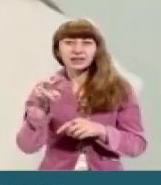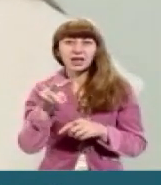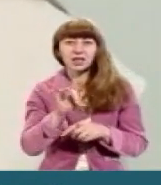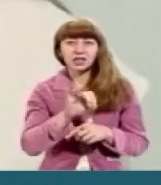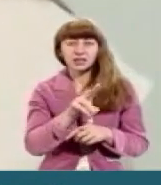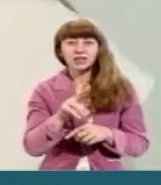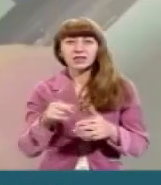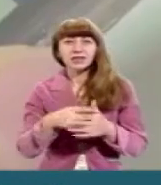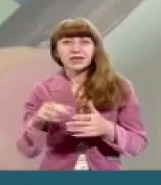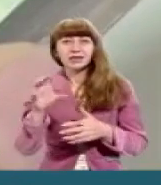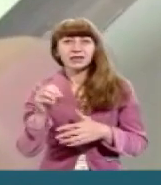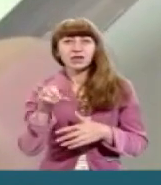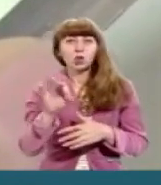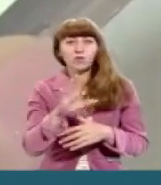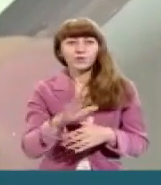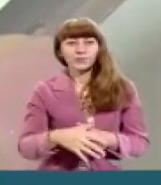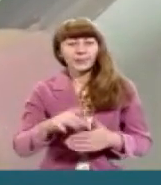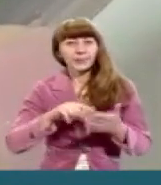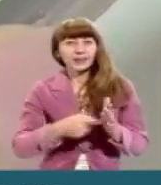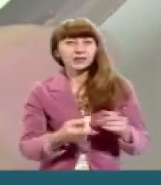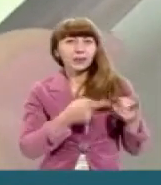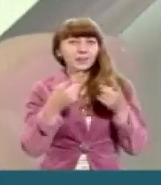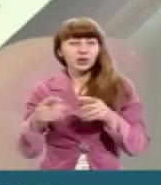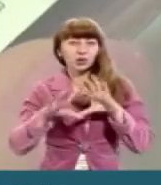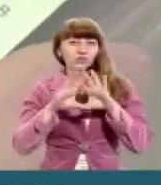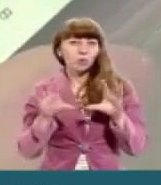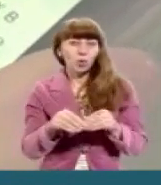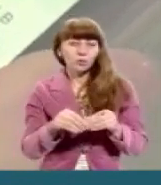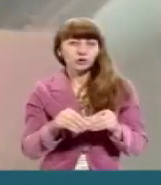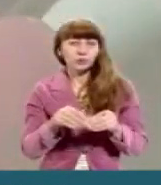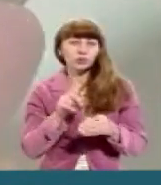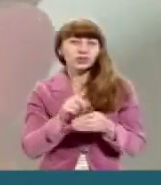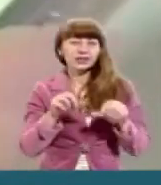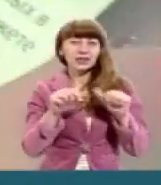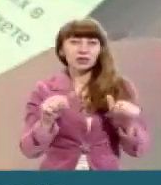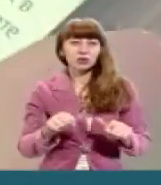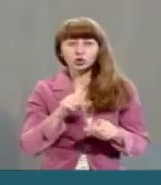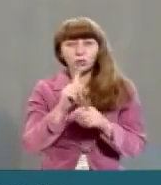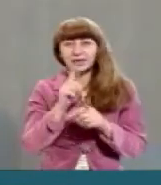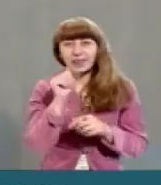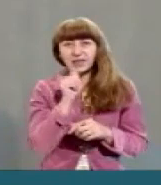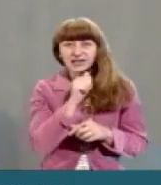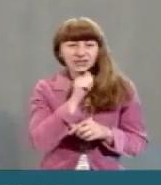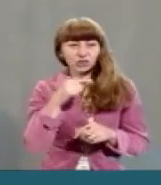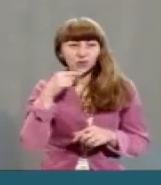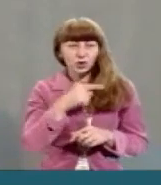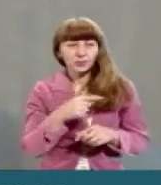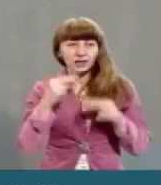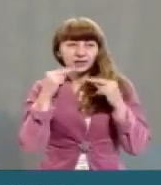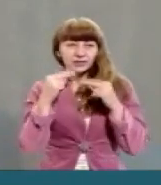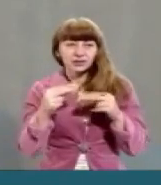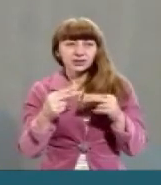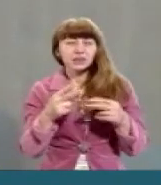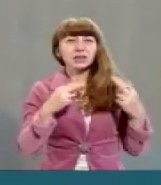түрде тапсыруға болады. Жалпыға бірде декларациялауға көшудің көздегені көлеңкелі экономикаға жол бермеу. Сыбайлас жемқорлықпен күрес үшін